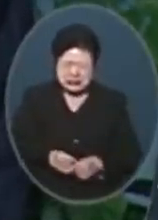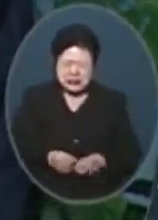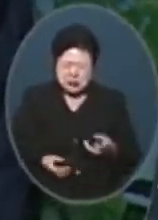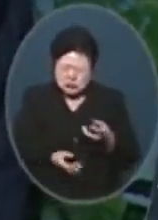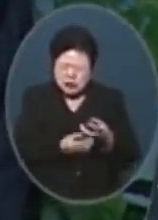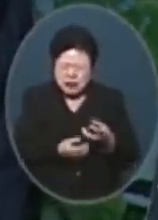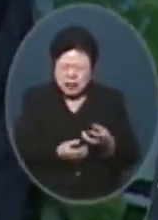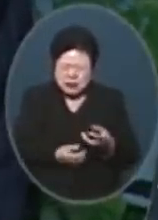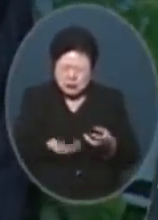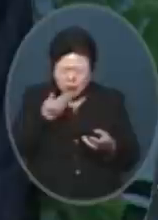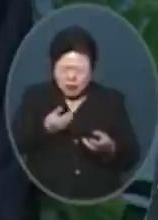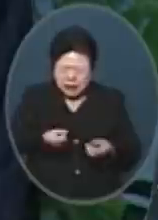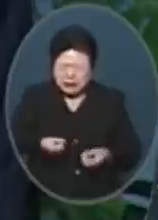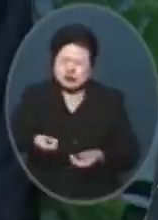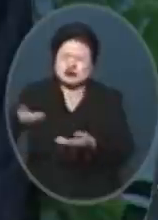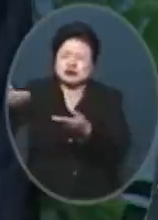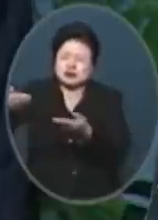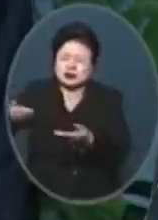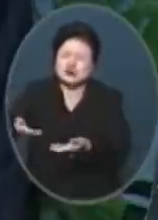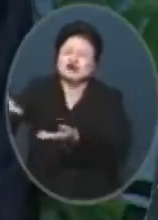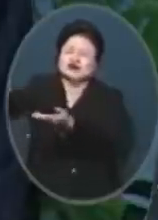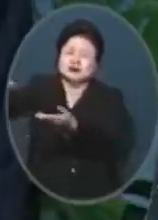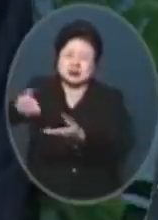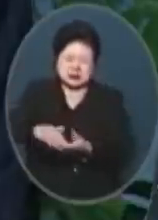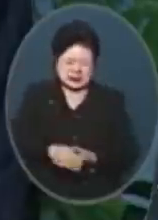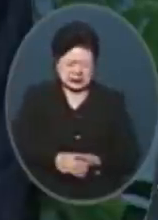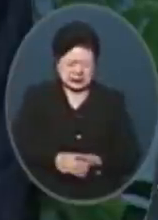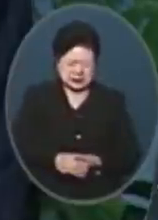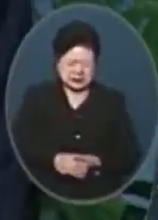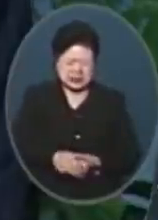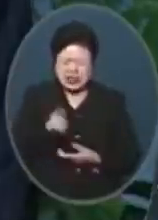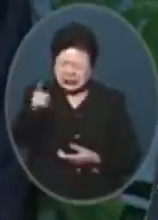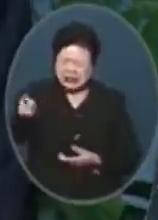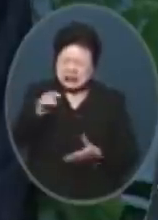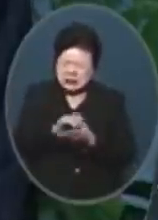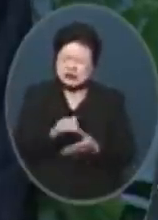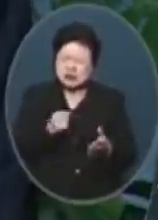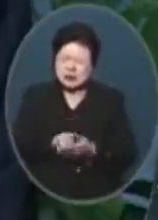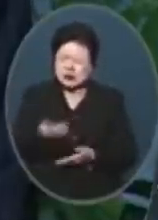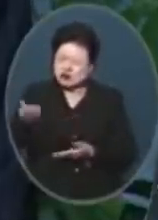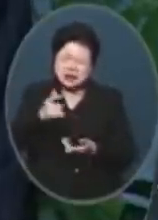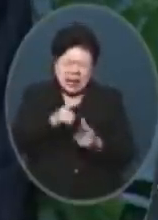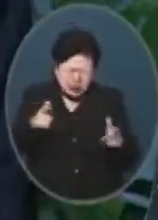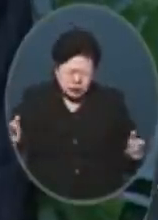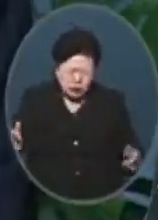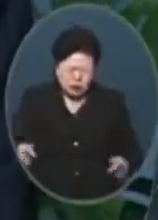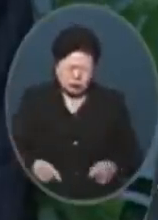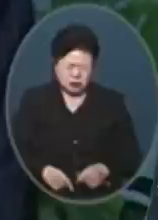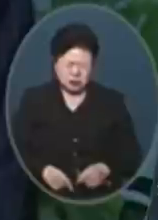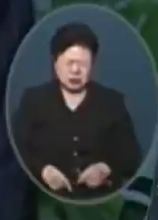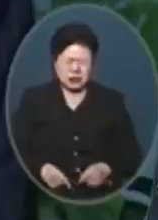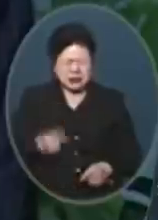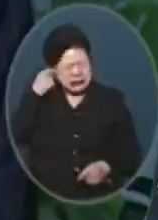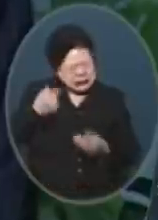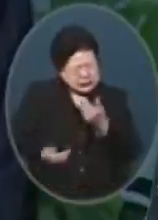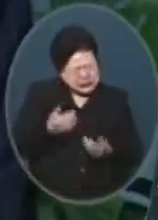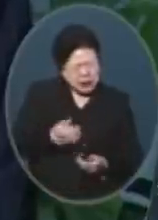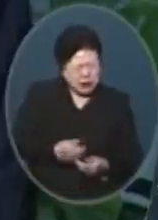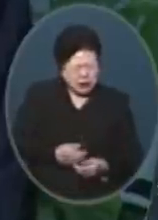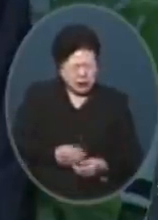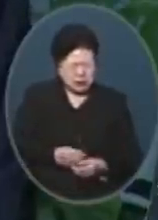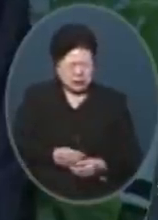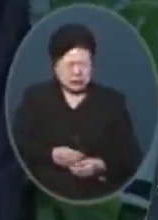나게 음식을 끄집어내주면서 여보시오 당신이 나의 친구가 돼서 주는 것이 아니라 시끄러워서 잠을 못